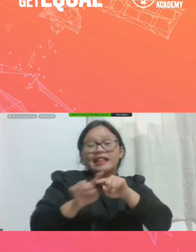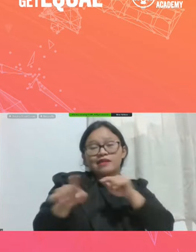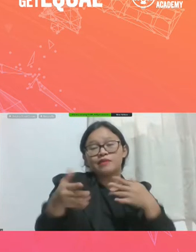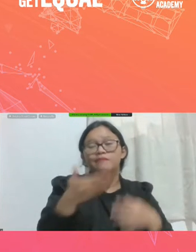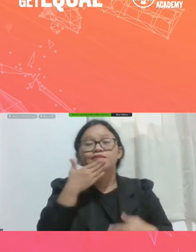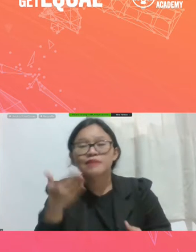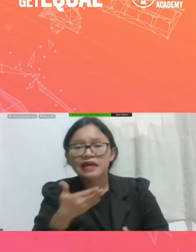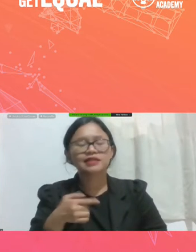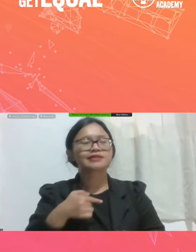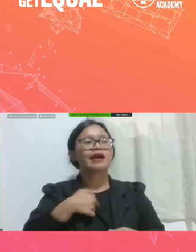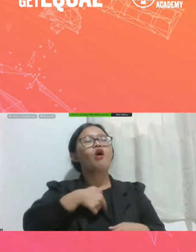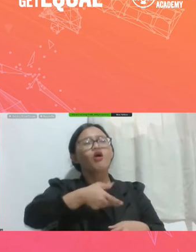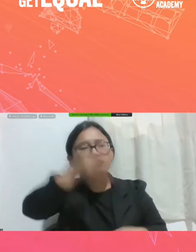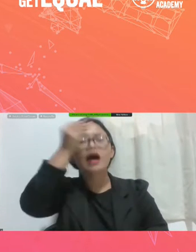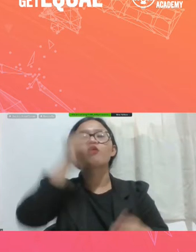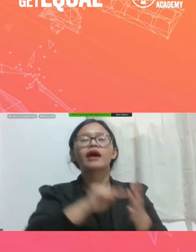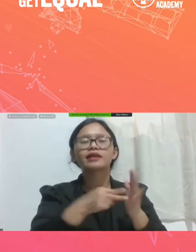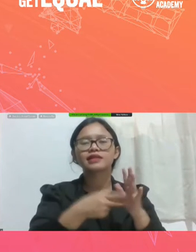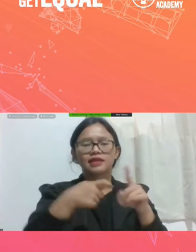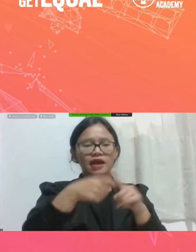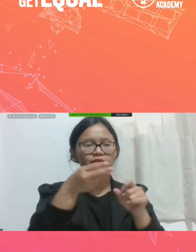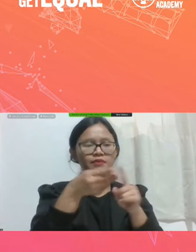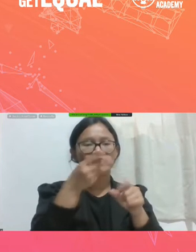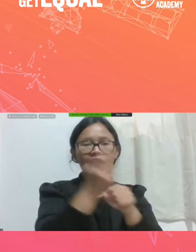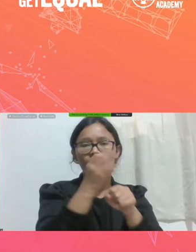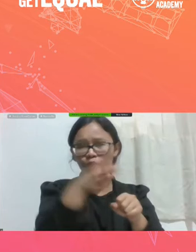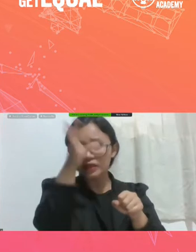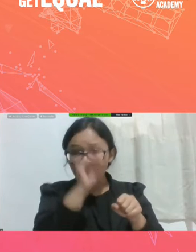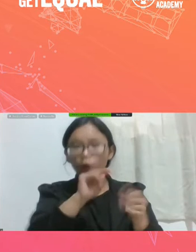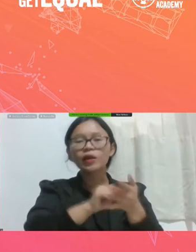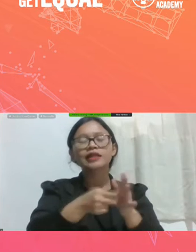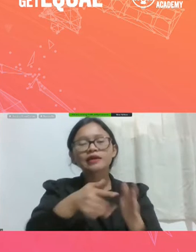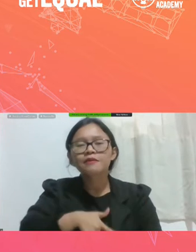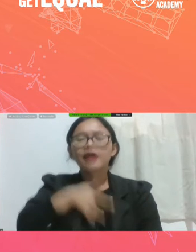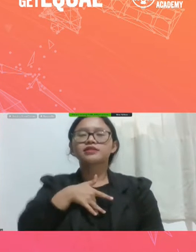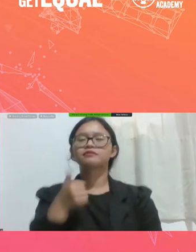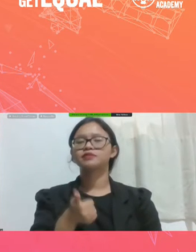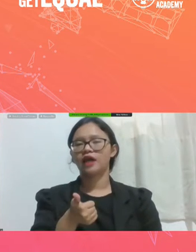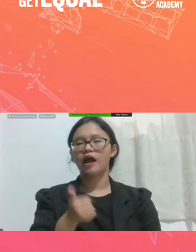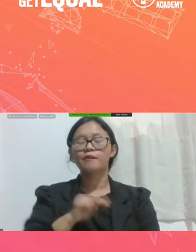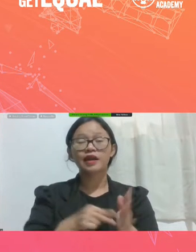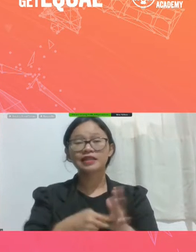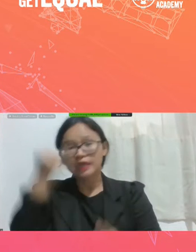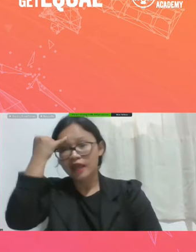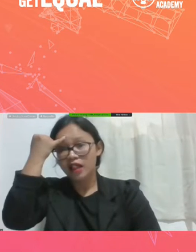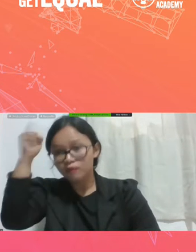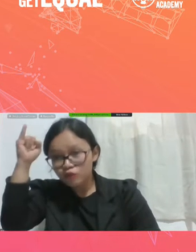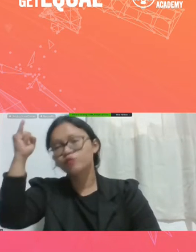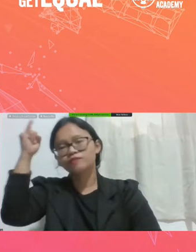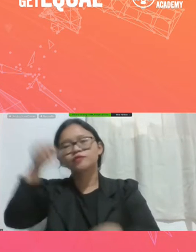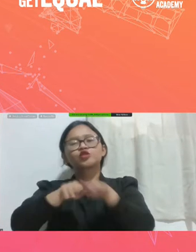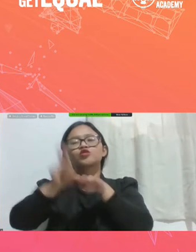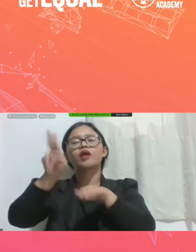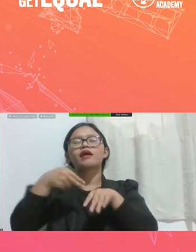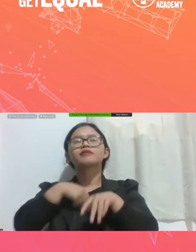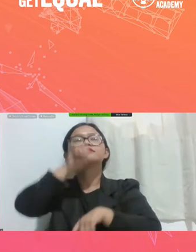cukup tinggi mereka pengalaman terhadap KBGO. Ini menandakan pengetahuan anak itu menentukan jawaban dia apakah dia pernah mengalami atau